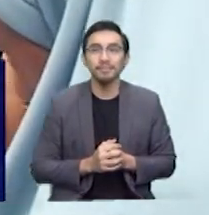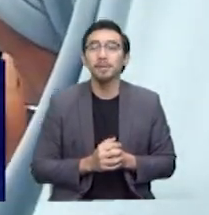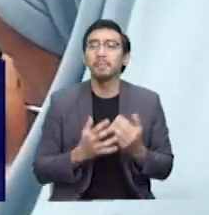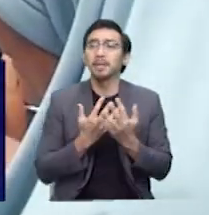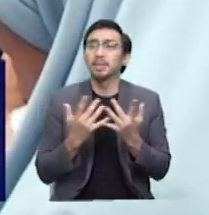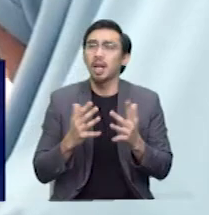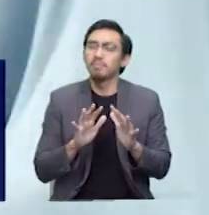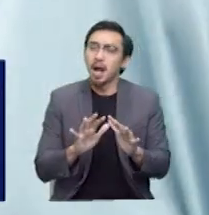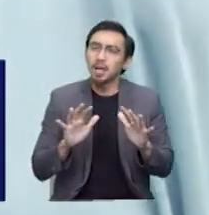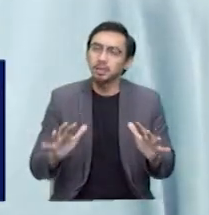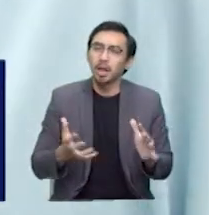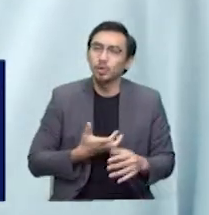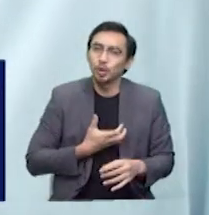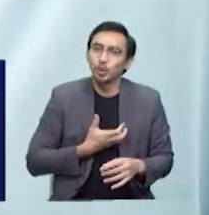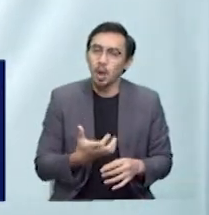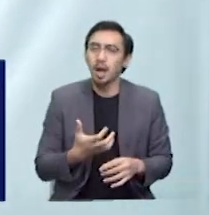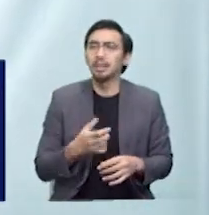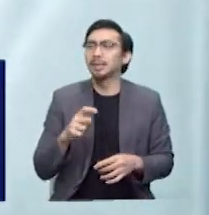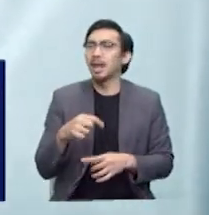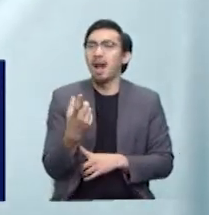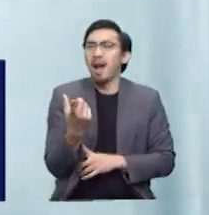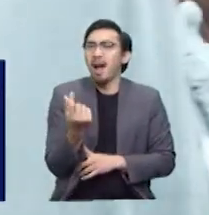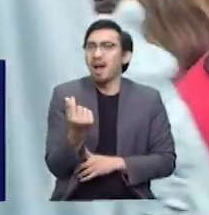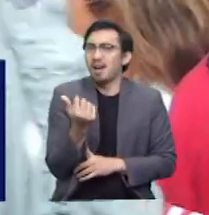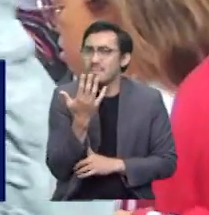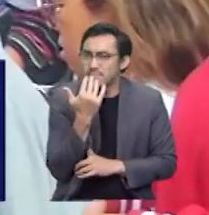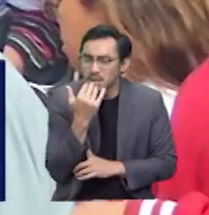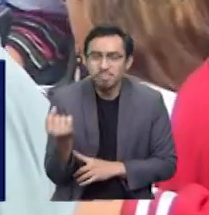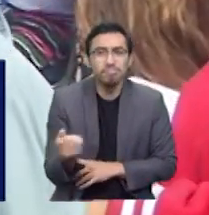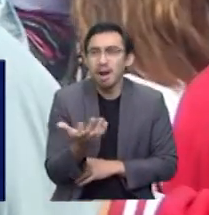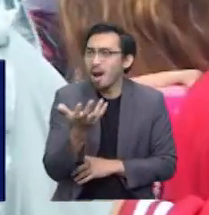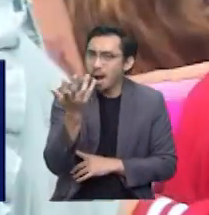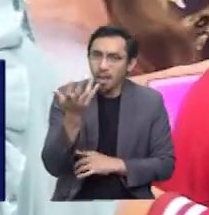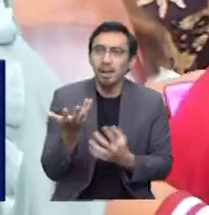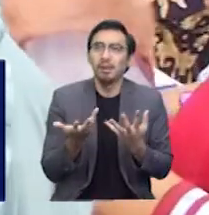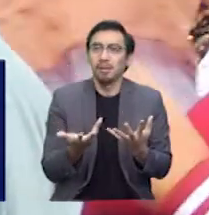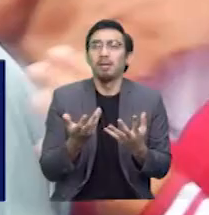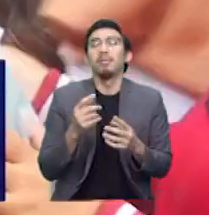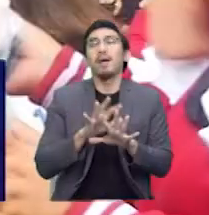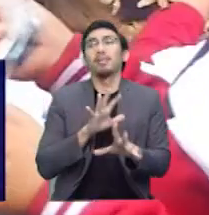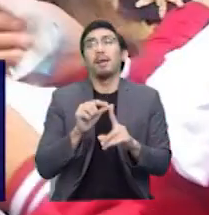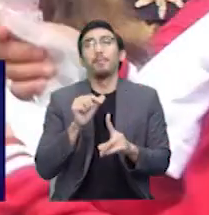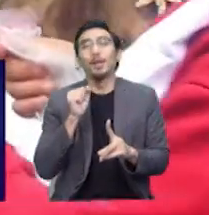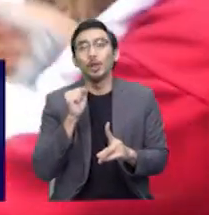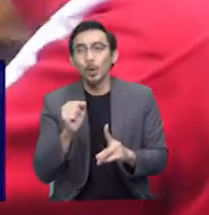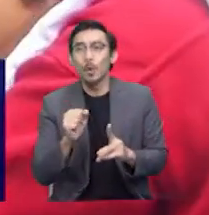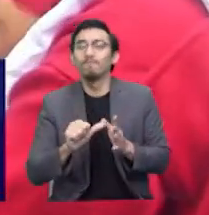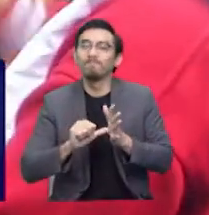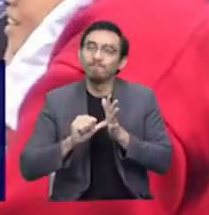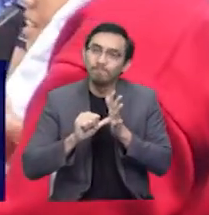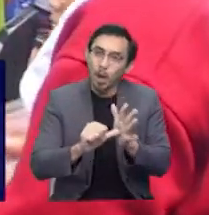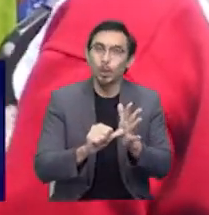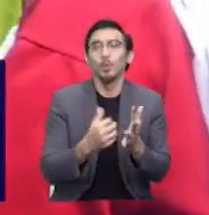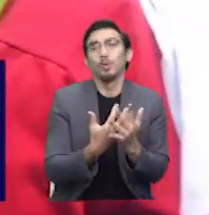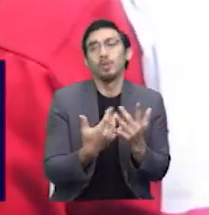kan sembako pada mahal. Jadi Partai Perindo datang untuk bantu masyarakat,